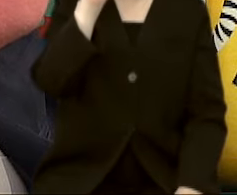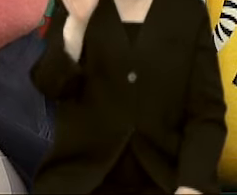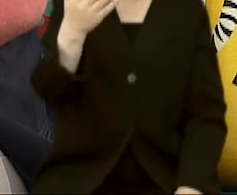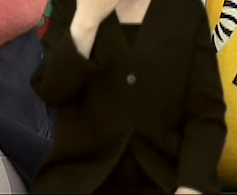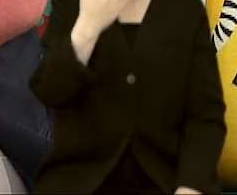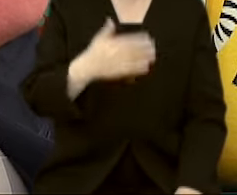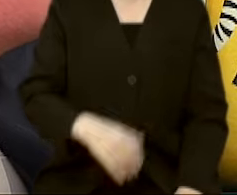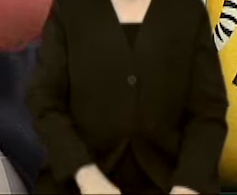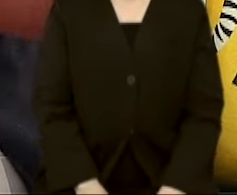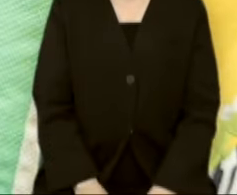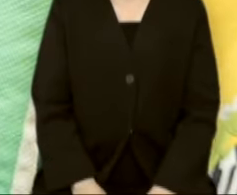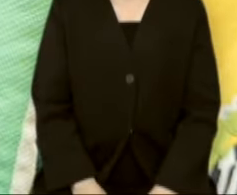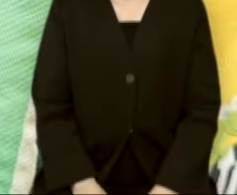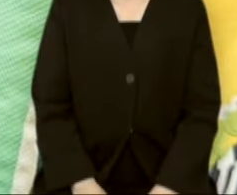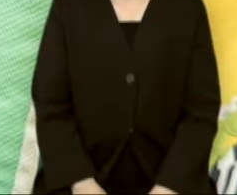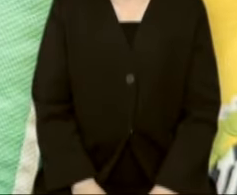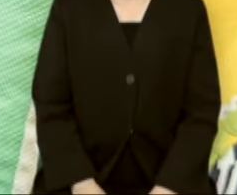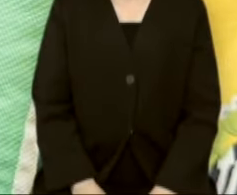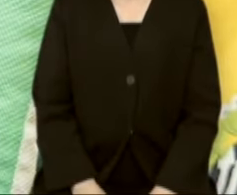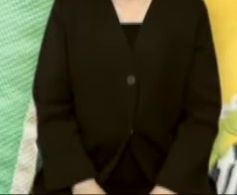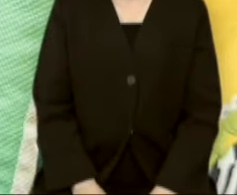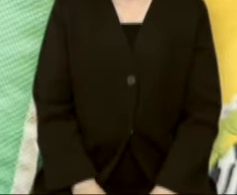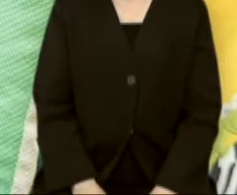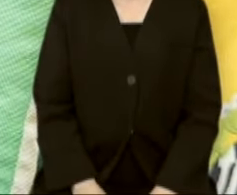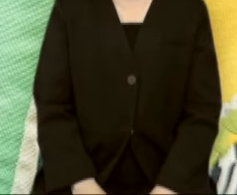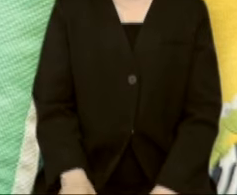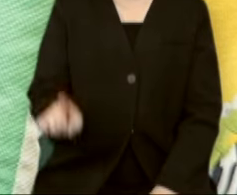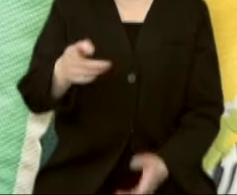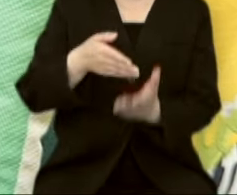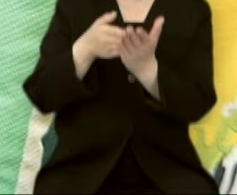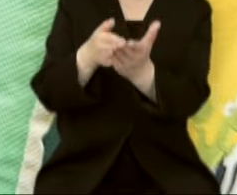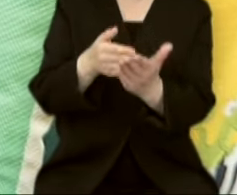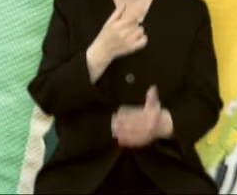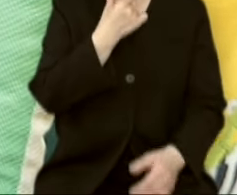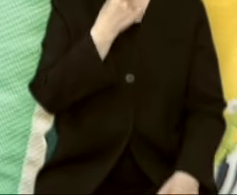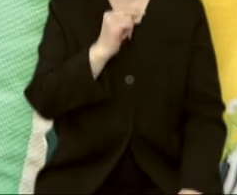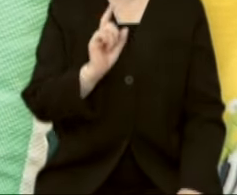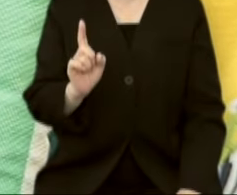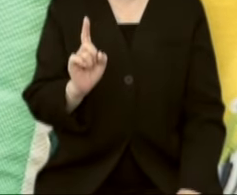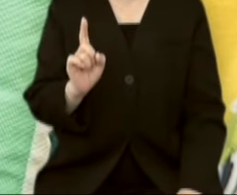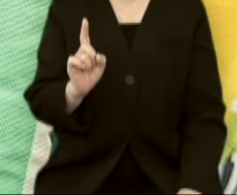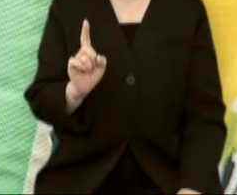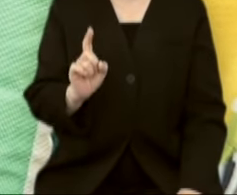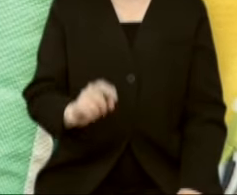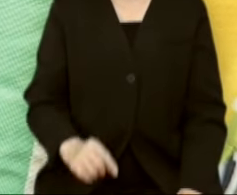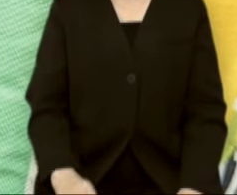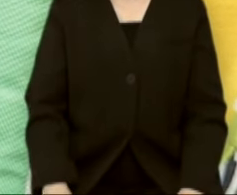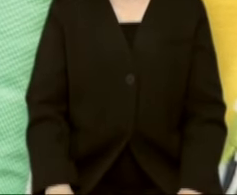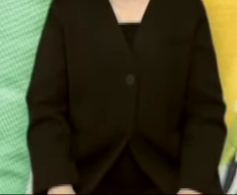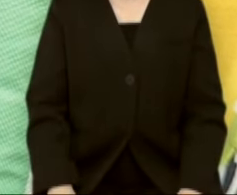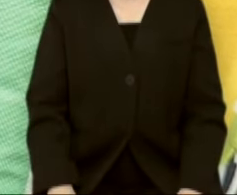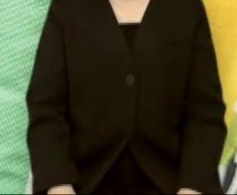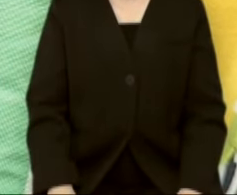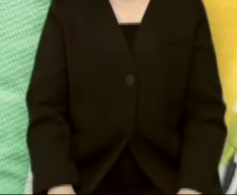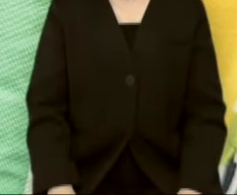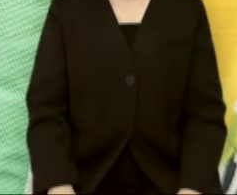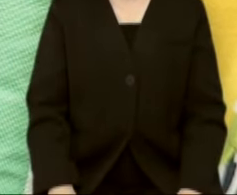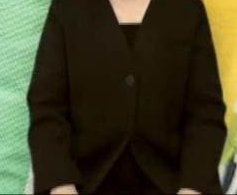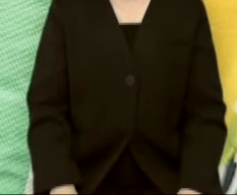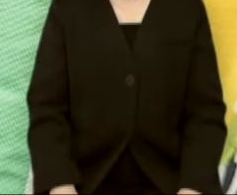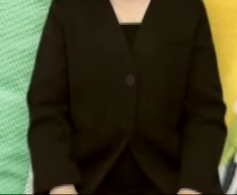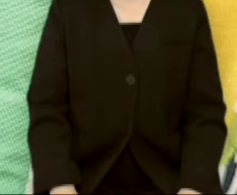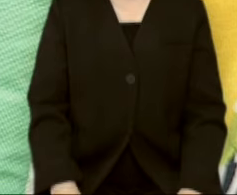것들을 많이 경험을 하는데 한 가지 제가 이야기하고 싶은 거는 언제 한번 저희가